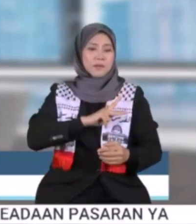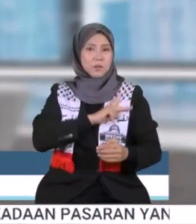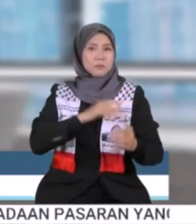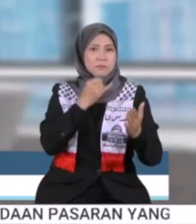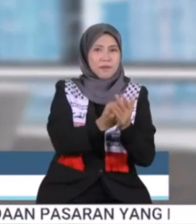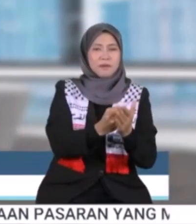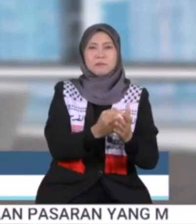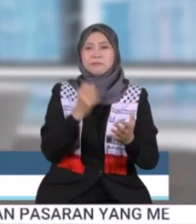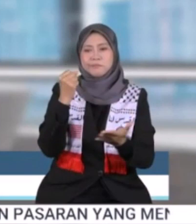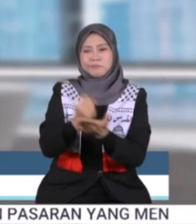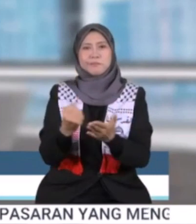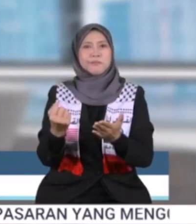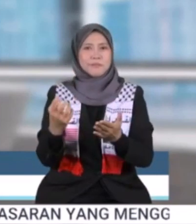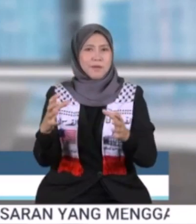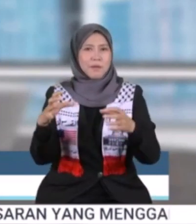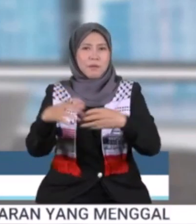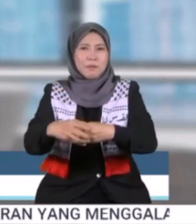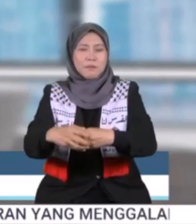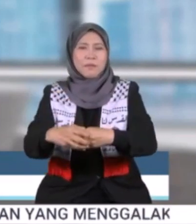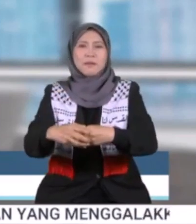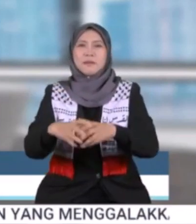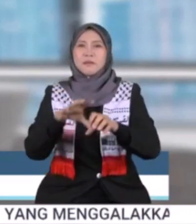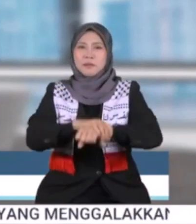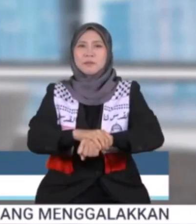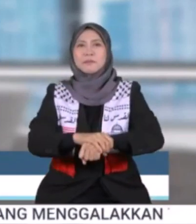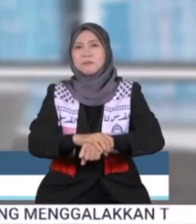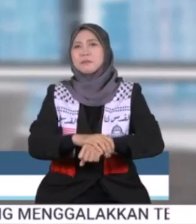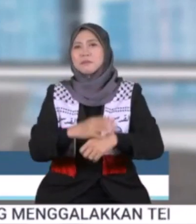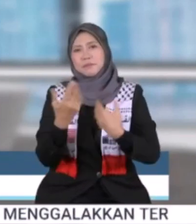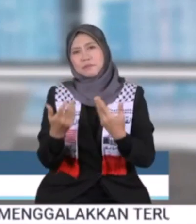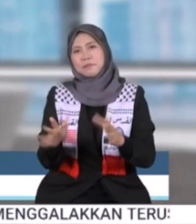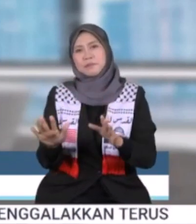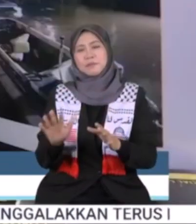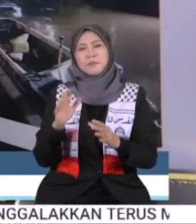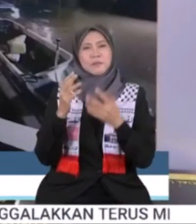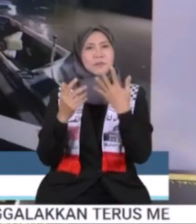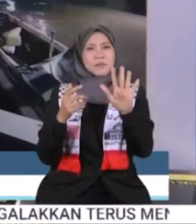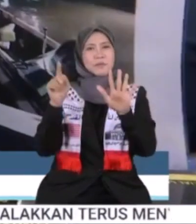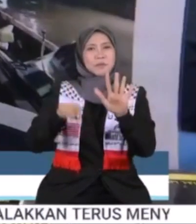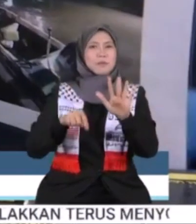kastam Johor di perairan laut Tanjung Pelepas 15 Mac lalu.